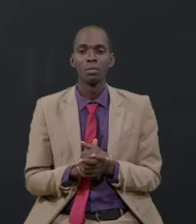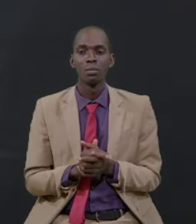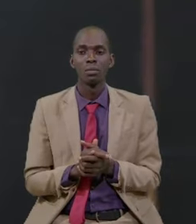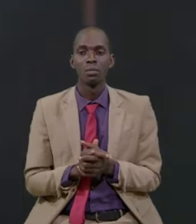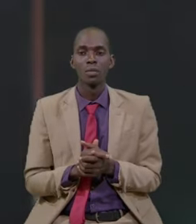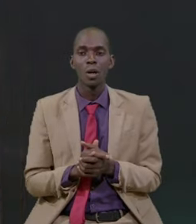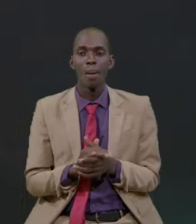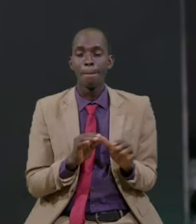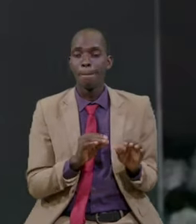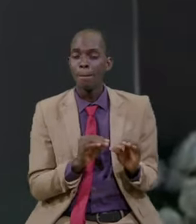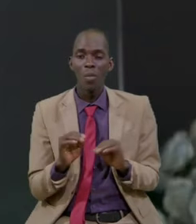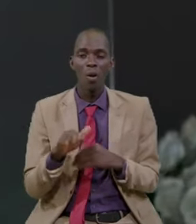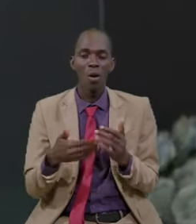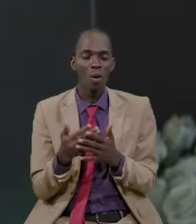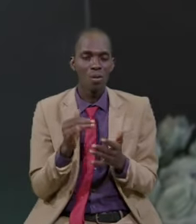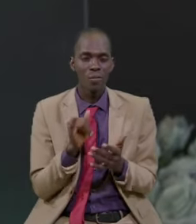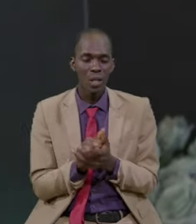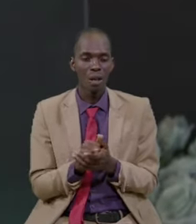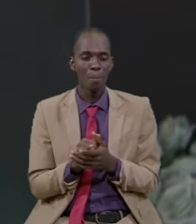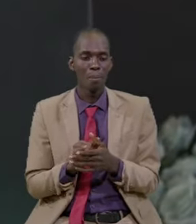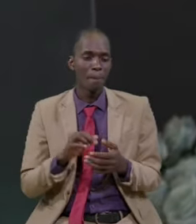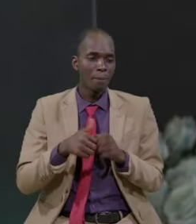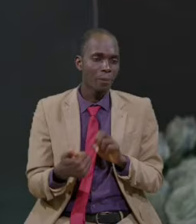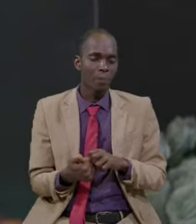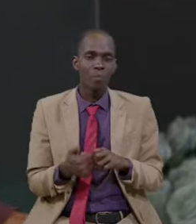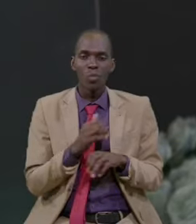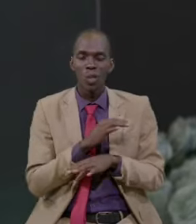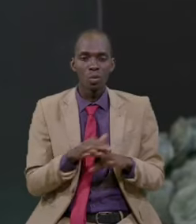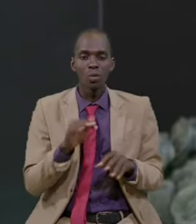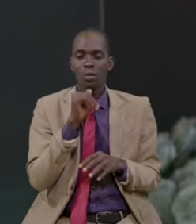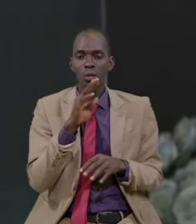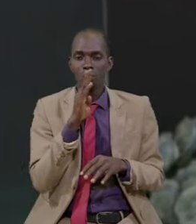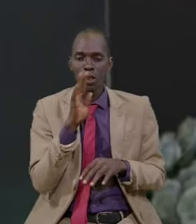Déplacez montagnes. Ne sois pas ébranlé par les montagnes.